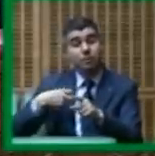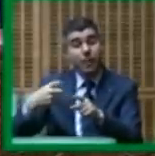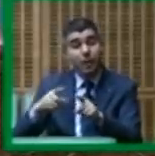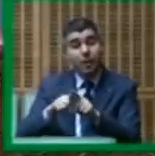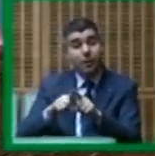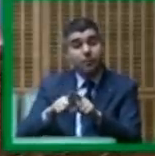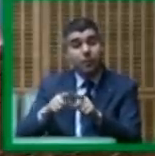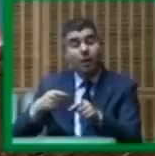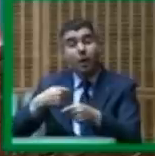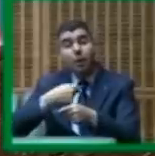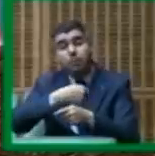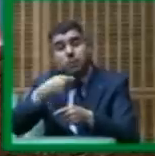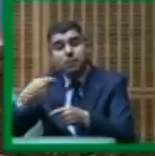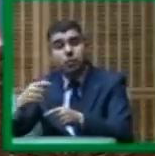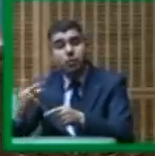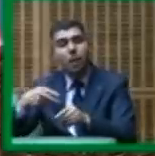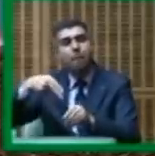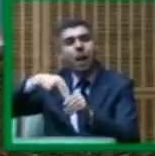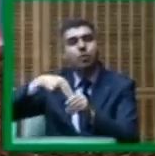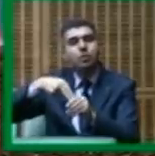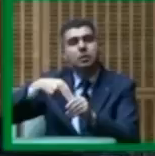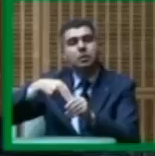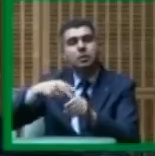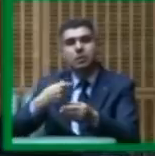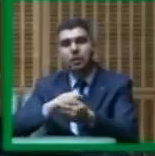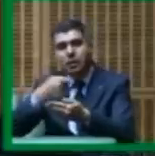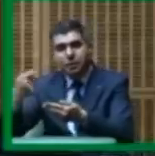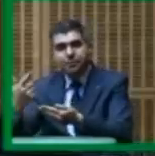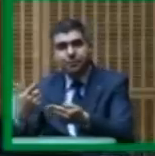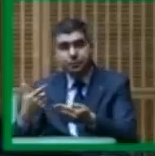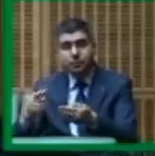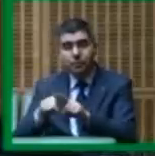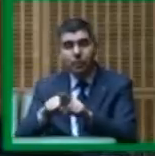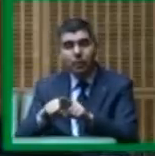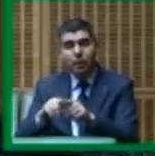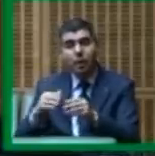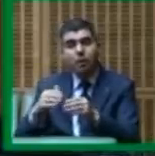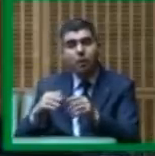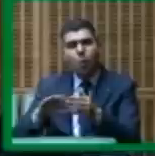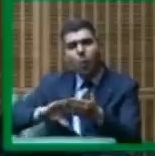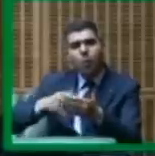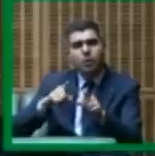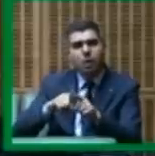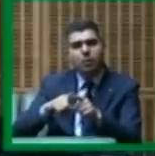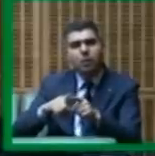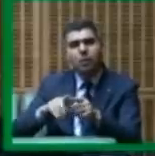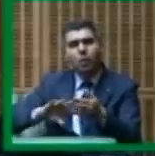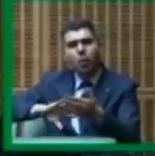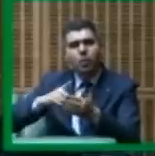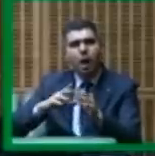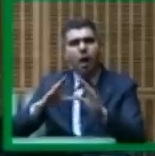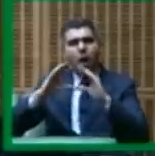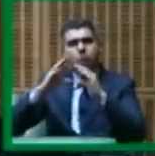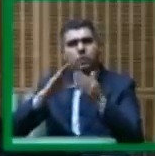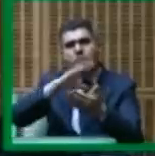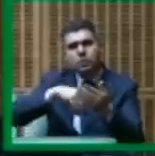كيبيعوا المحروقات، يعني كان منهم من ما بقالو غير ما نعرف شنو يعمل، تيغوت في